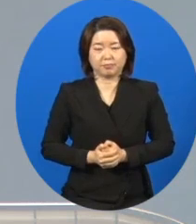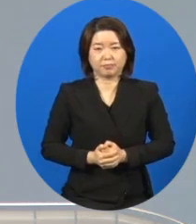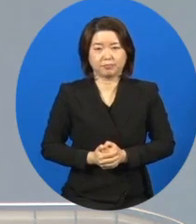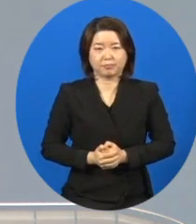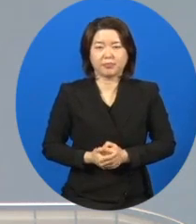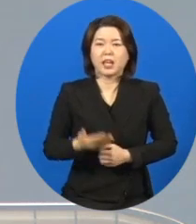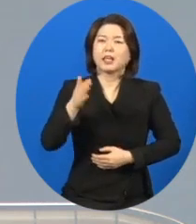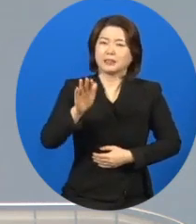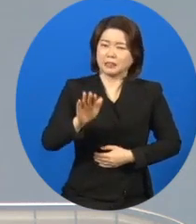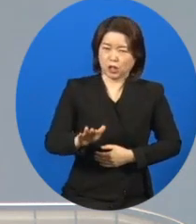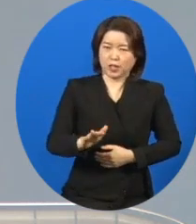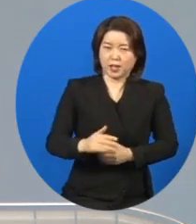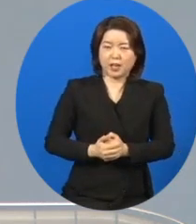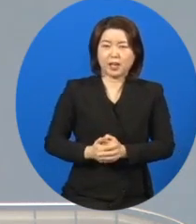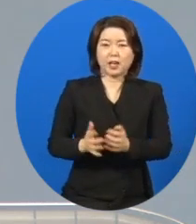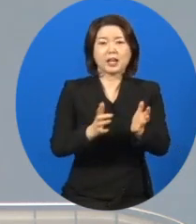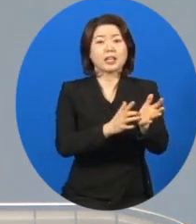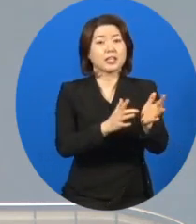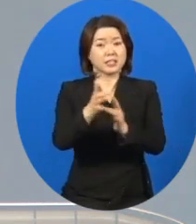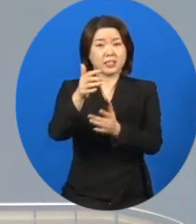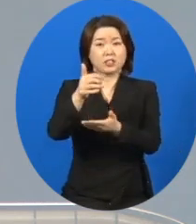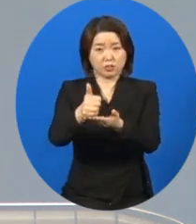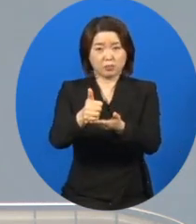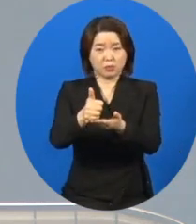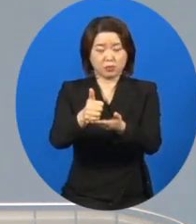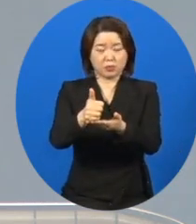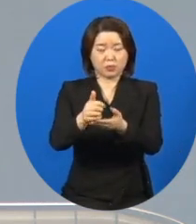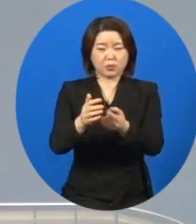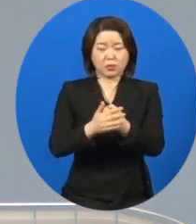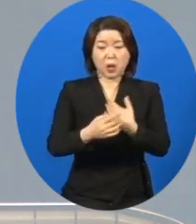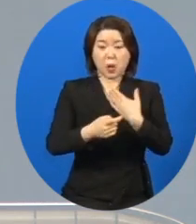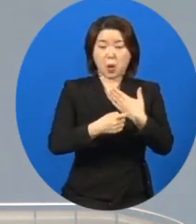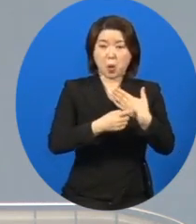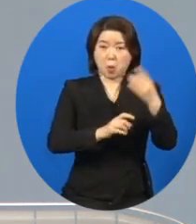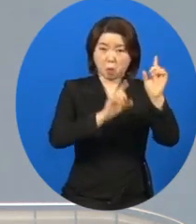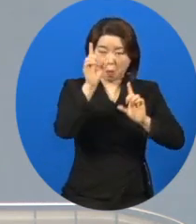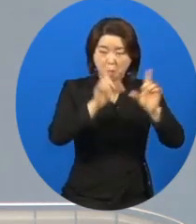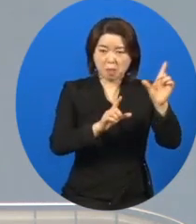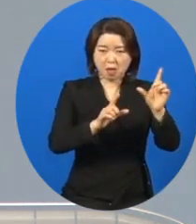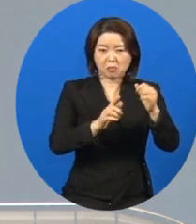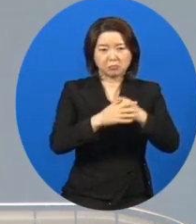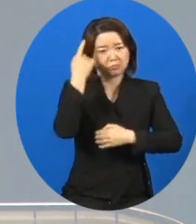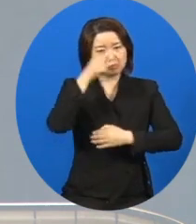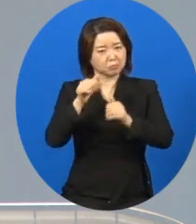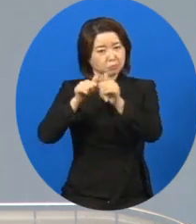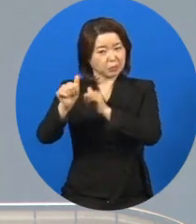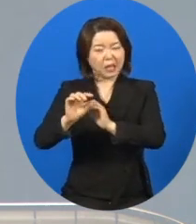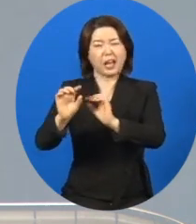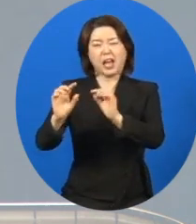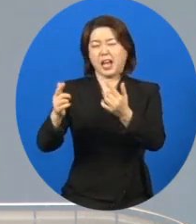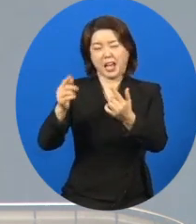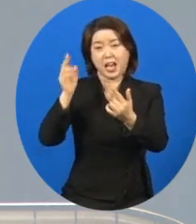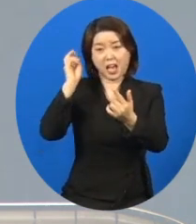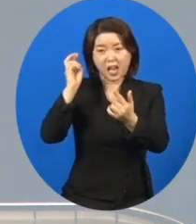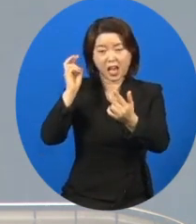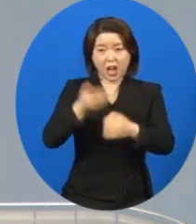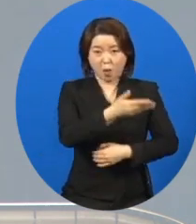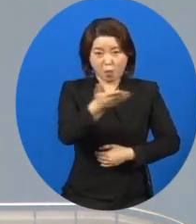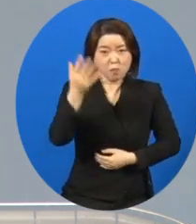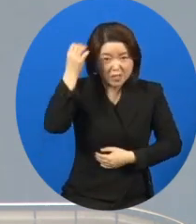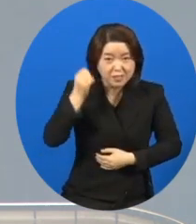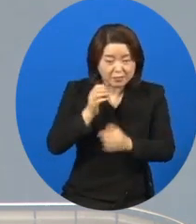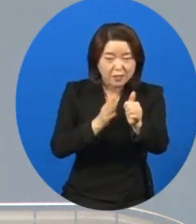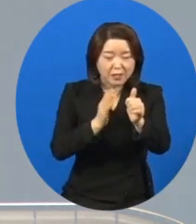여러분, 그러나 예수님도 외모는 별 볼 일이 없는 분이었다는 거 기억해야